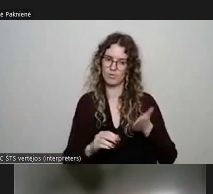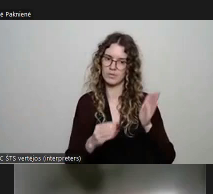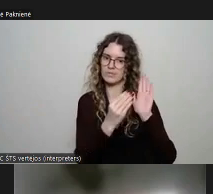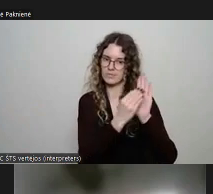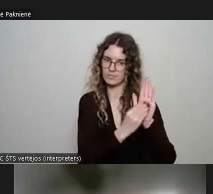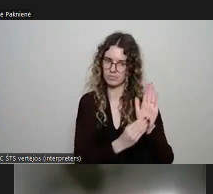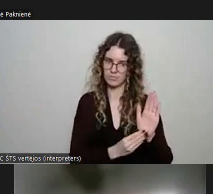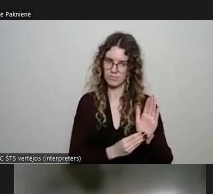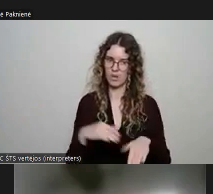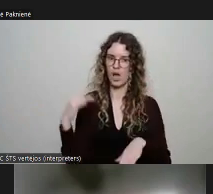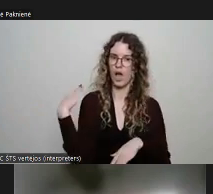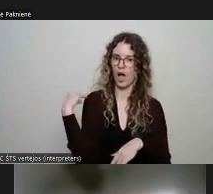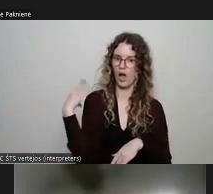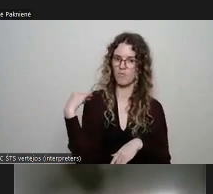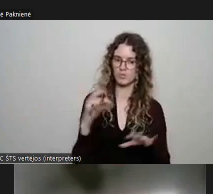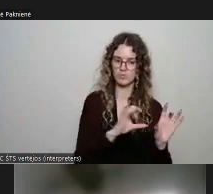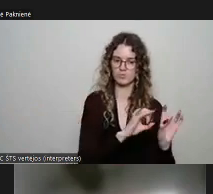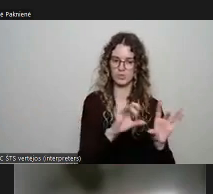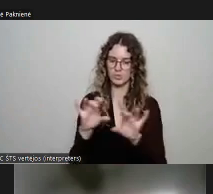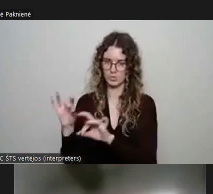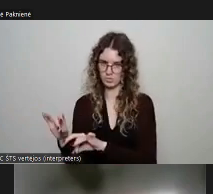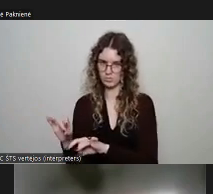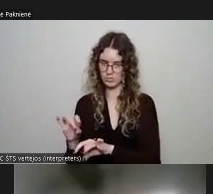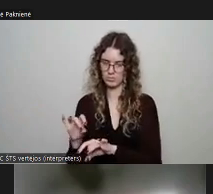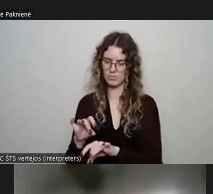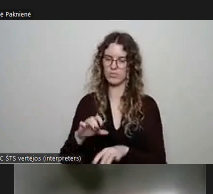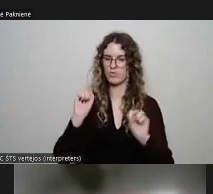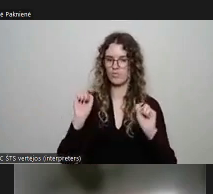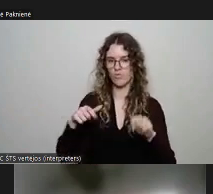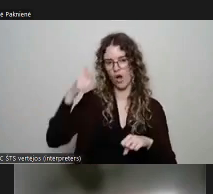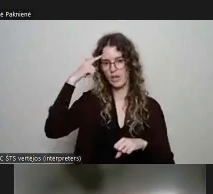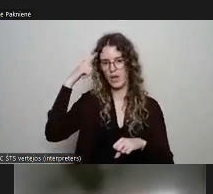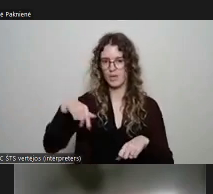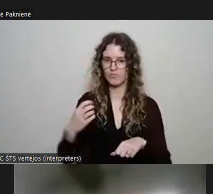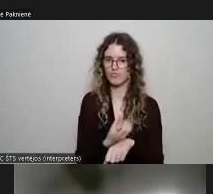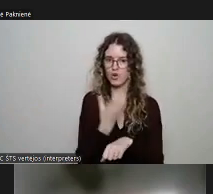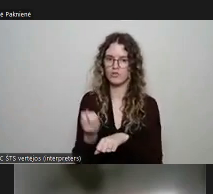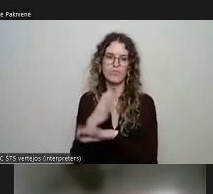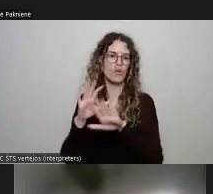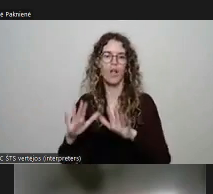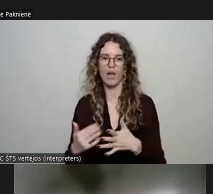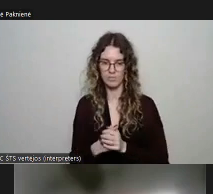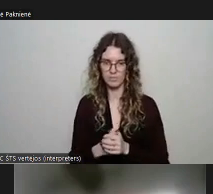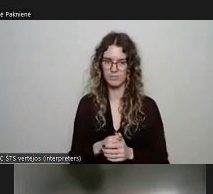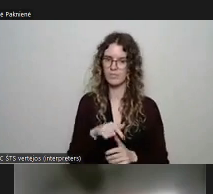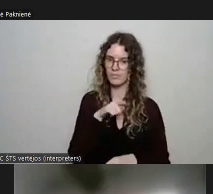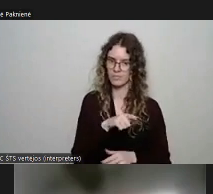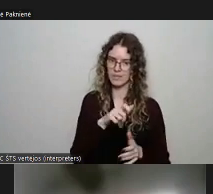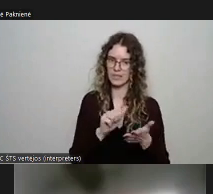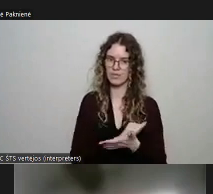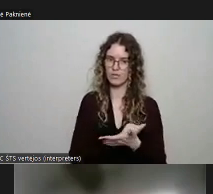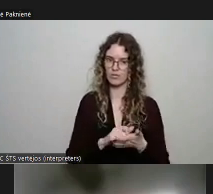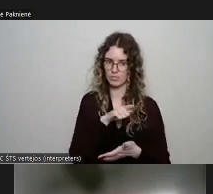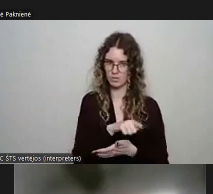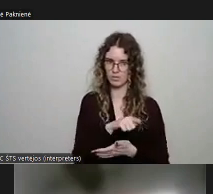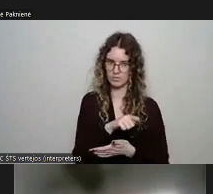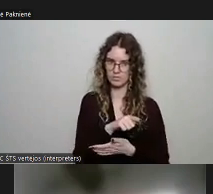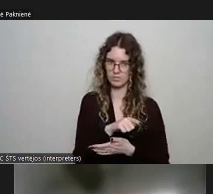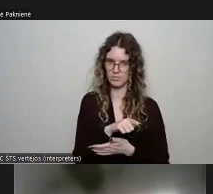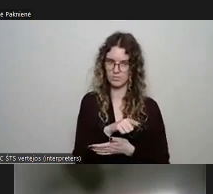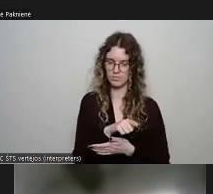kokias gebėjimus gali įgyti mokiniai. Tai reiškia, remiantis tuo dokumentu, kuris yra gairės, kaip